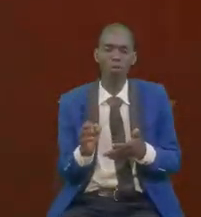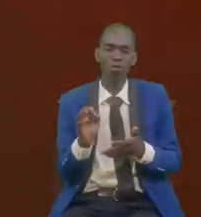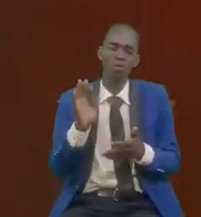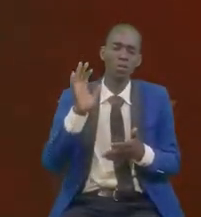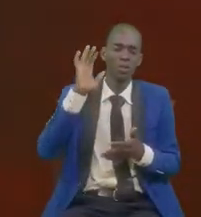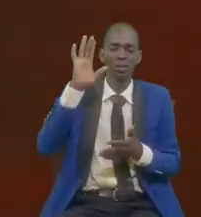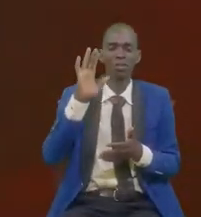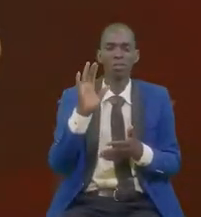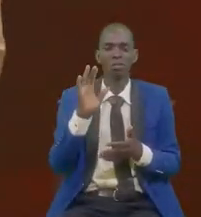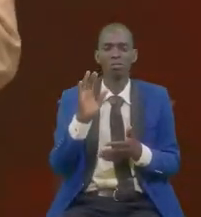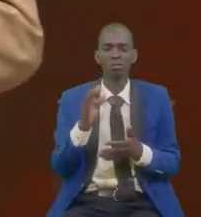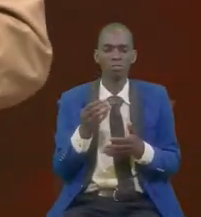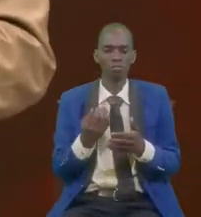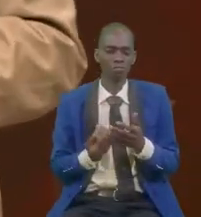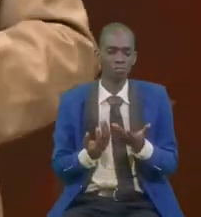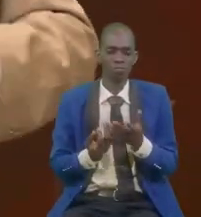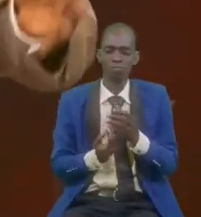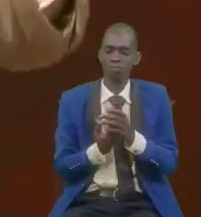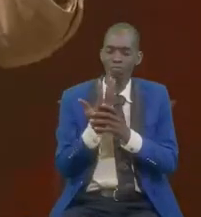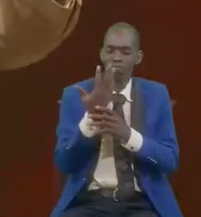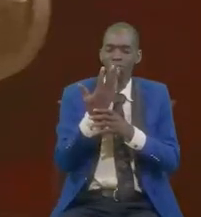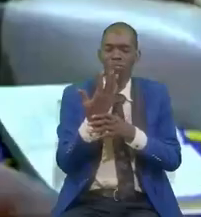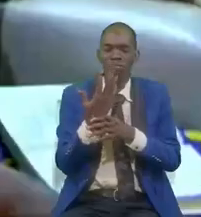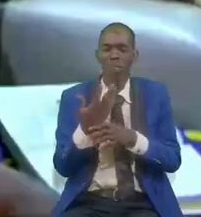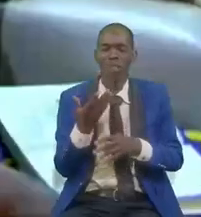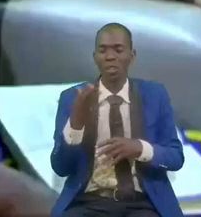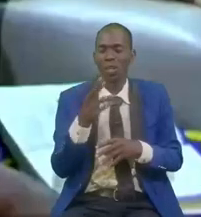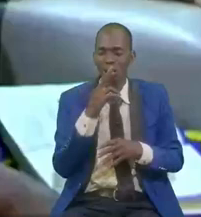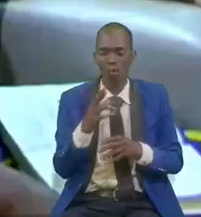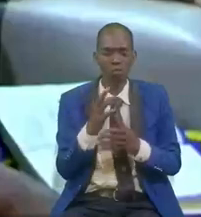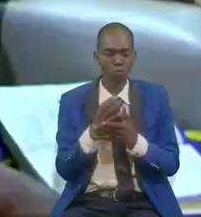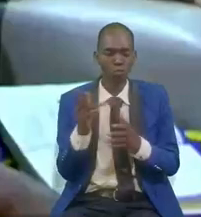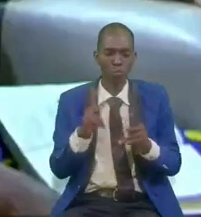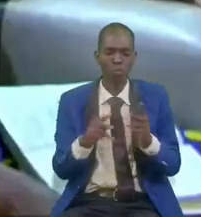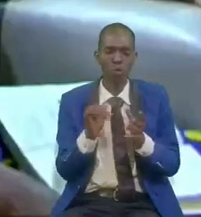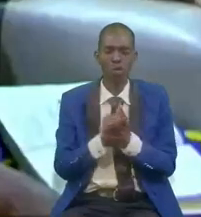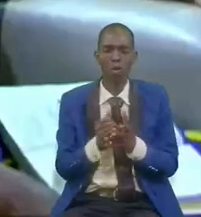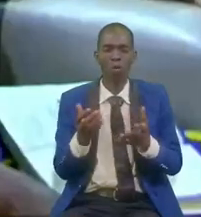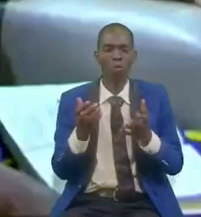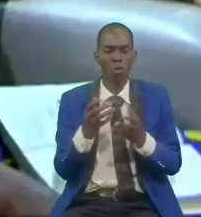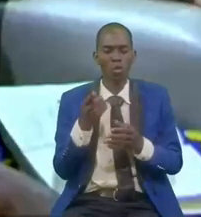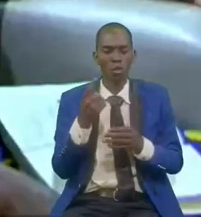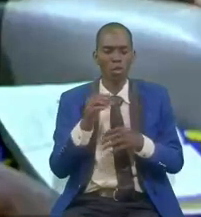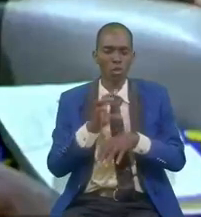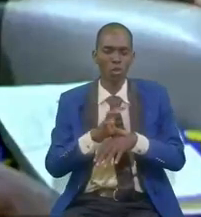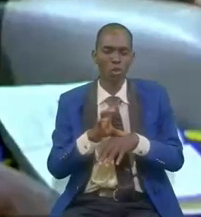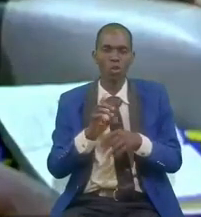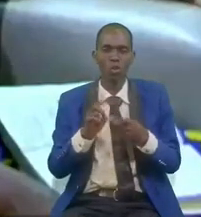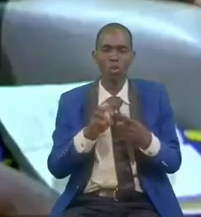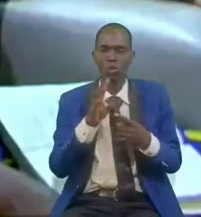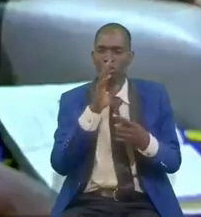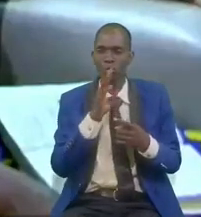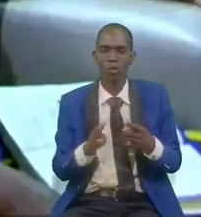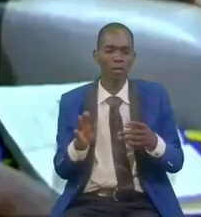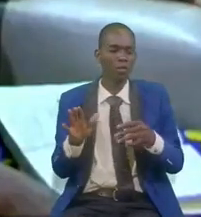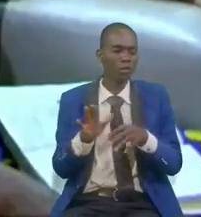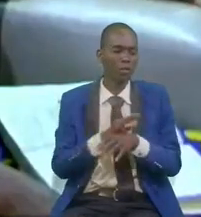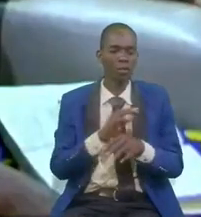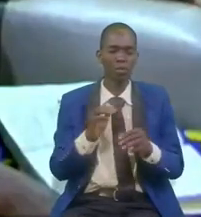certaines formes de dépravation. Mais les gens qui veulent que l'Église soit glorieuse, qui veulent